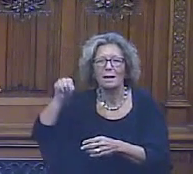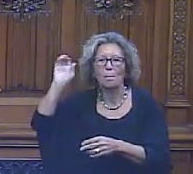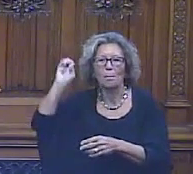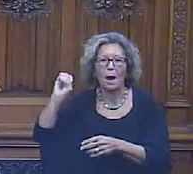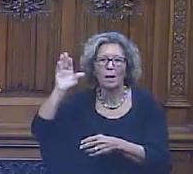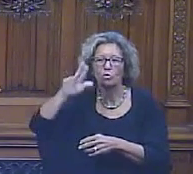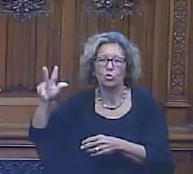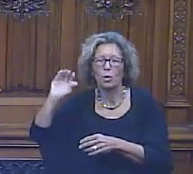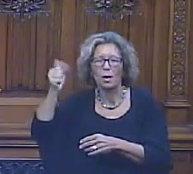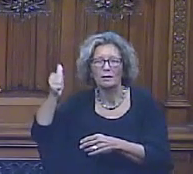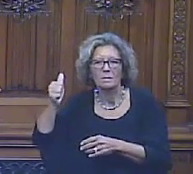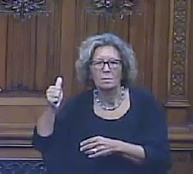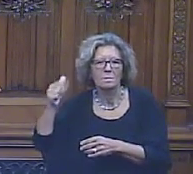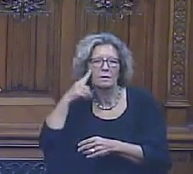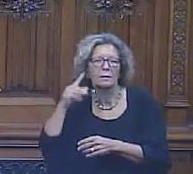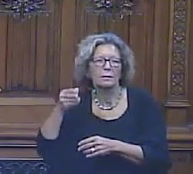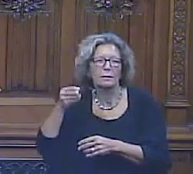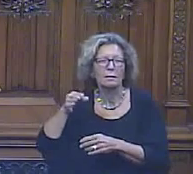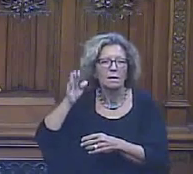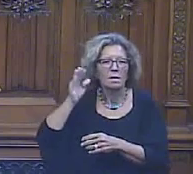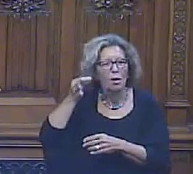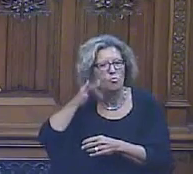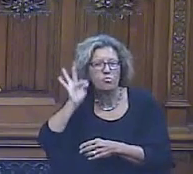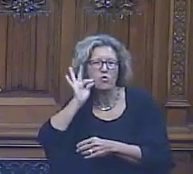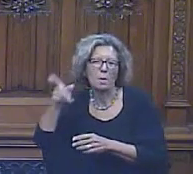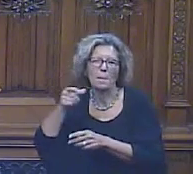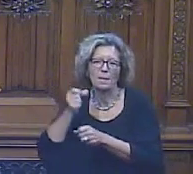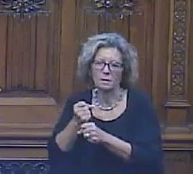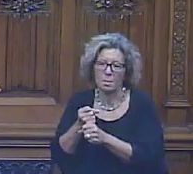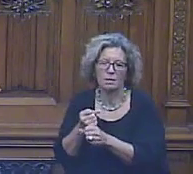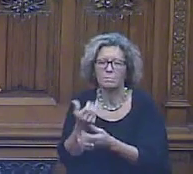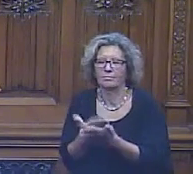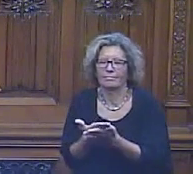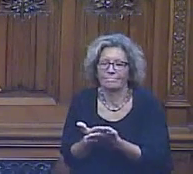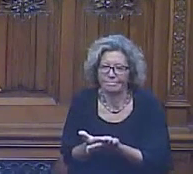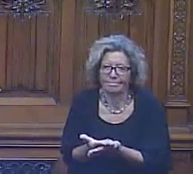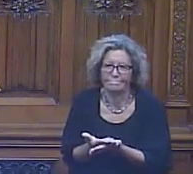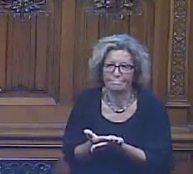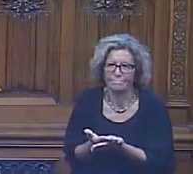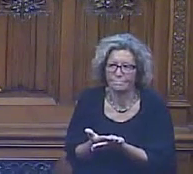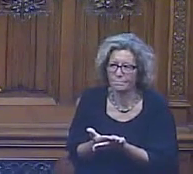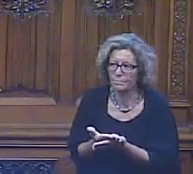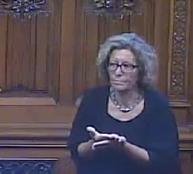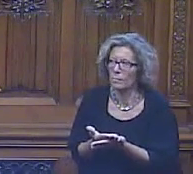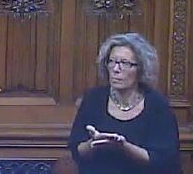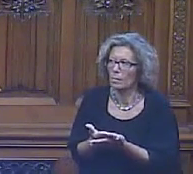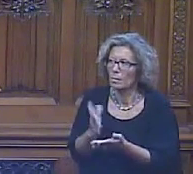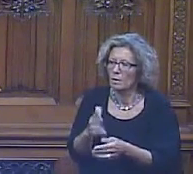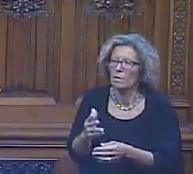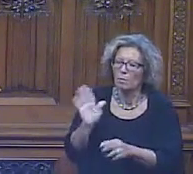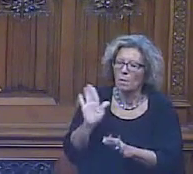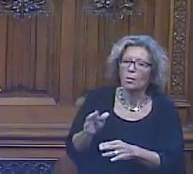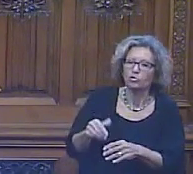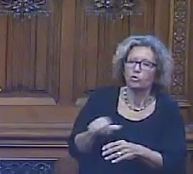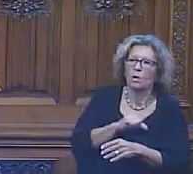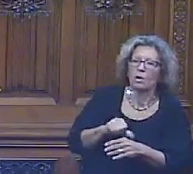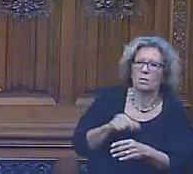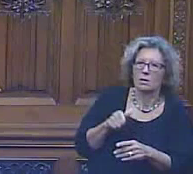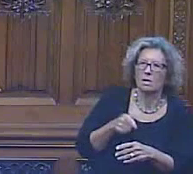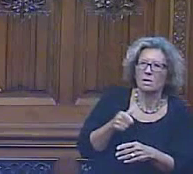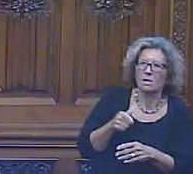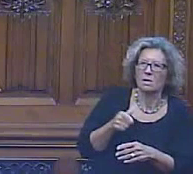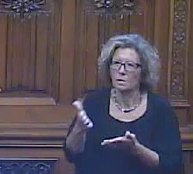einen Semifeministen machen. Das gelingt uns ja in Österreich auch nicht. Jetzt ganz ehrlich, ja, es mag schon auch die einheimischen Machos geben, aber die haben